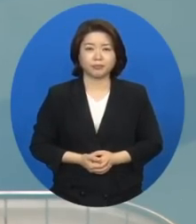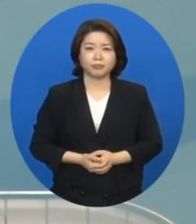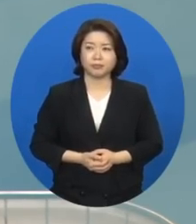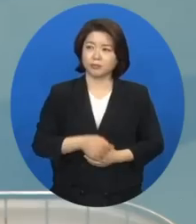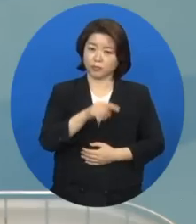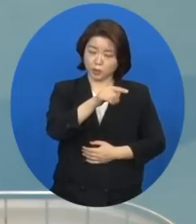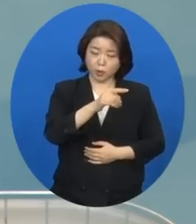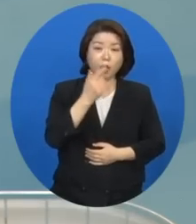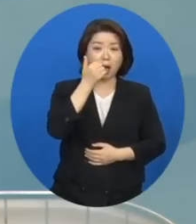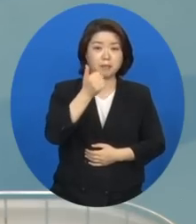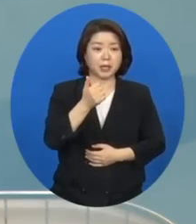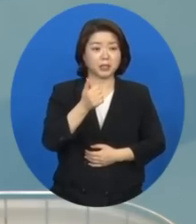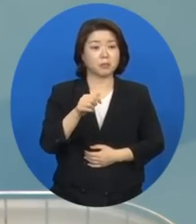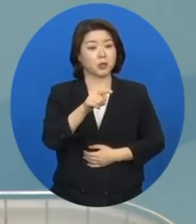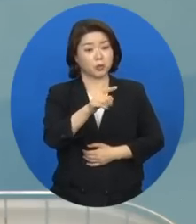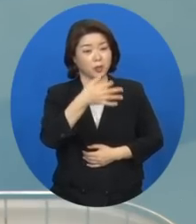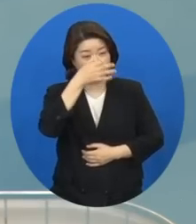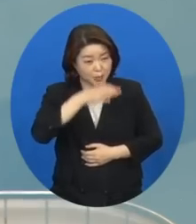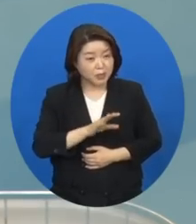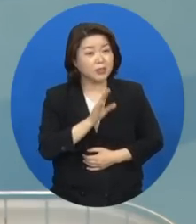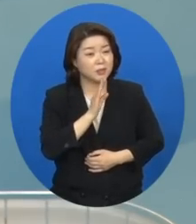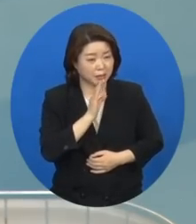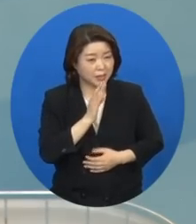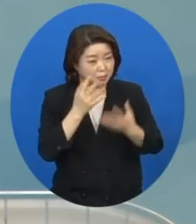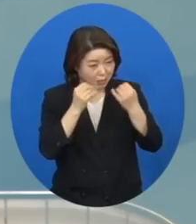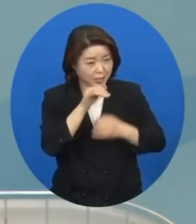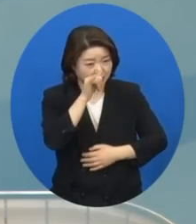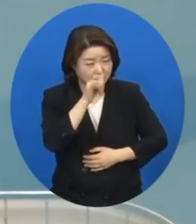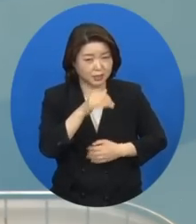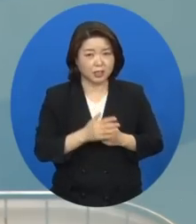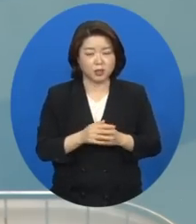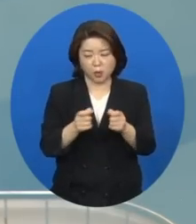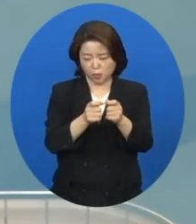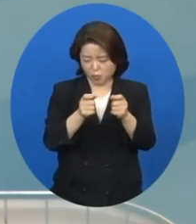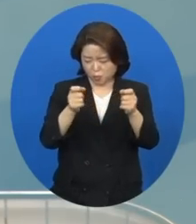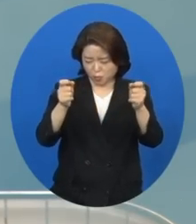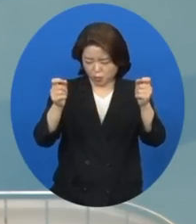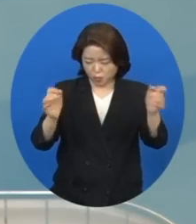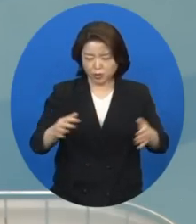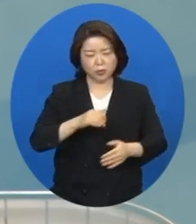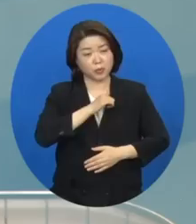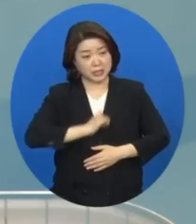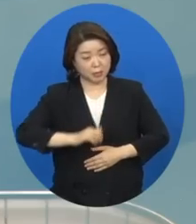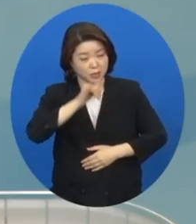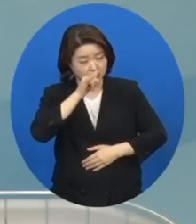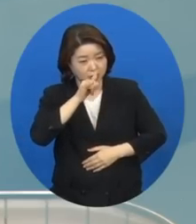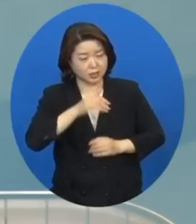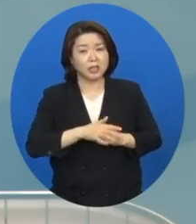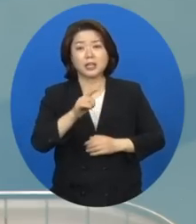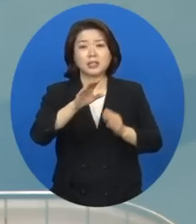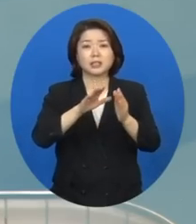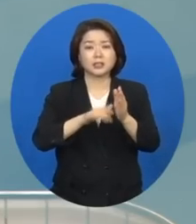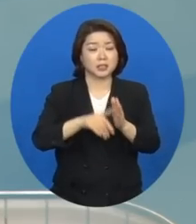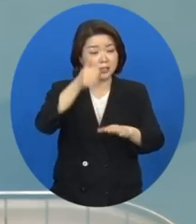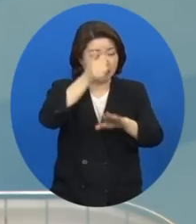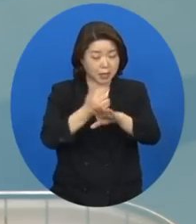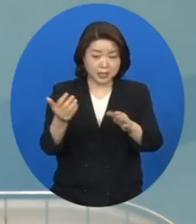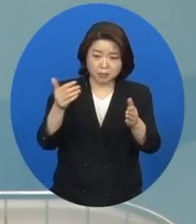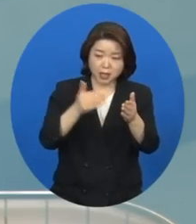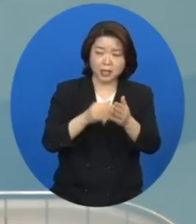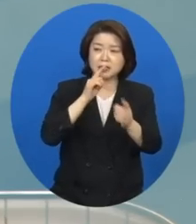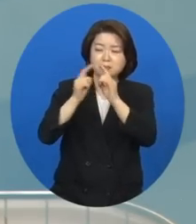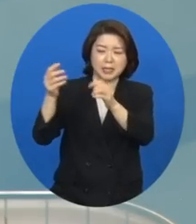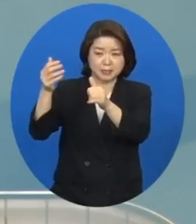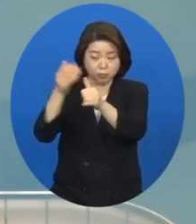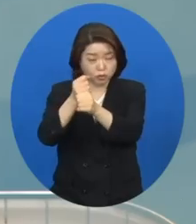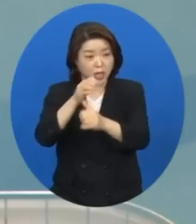질문이었어요. 너희 아버지 때문에 너 얼마나 힘들었어. 너 얼마나 오래 참았어. 그때 네가 끝까지 말씀